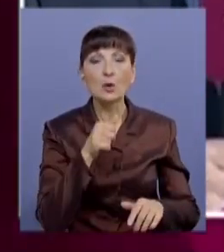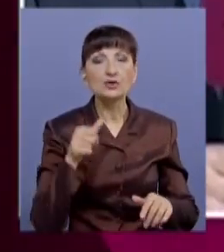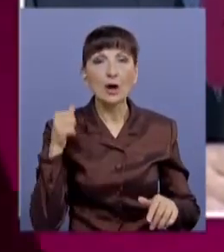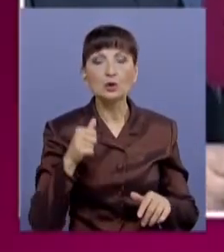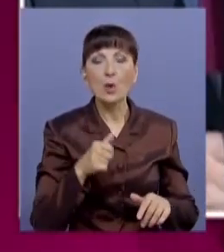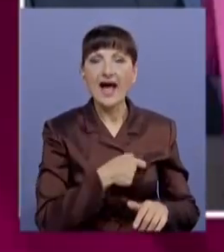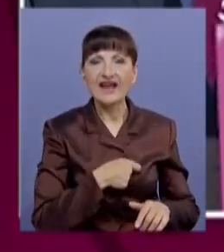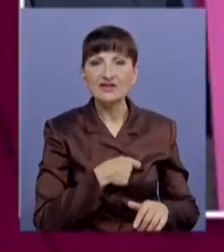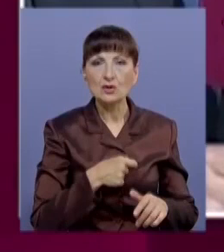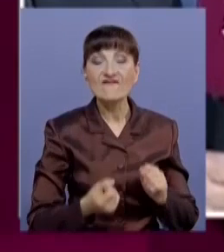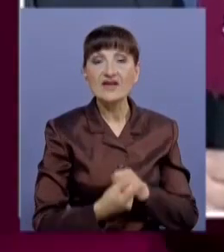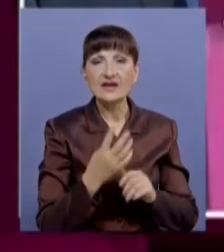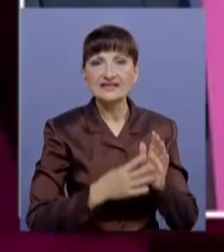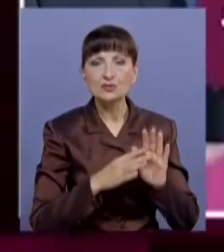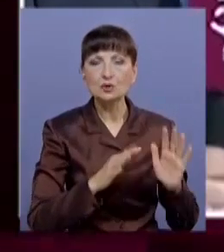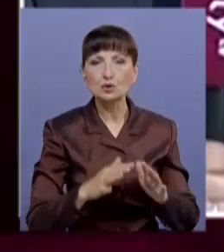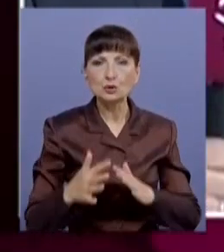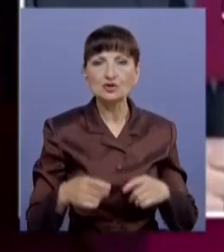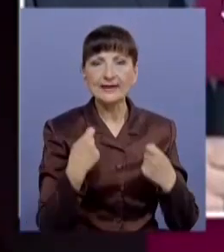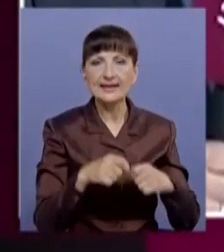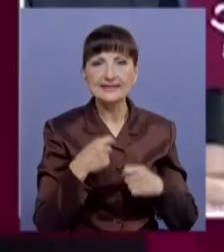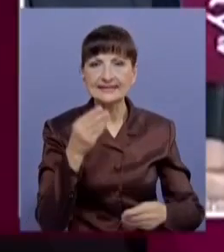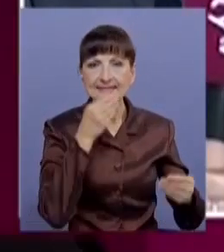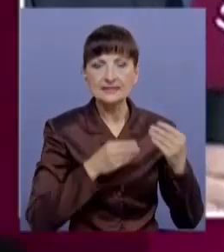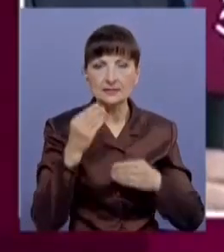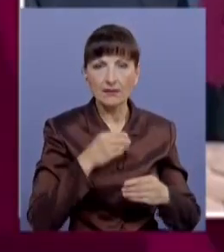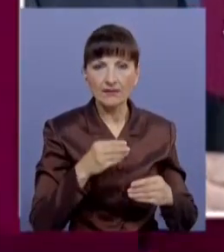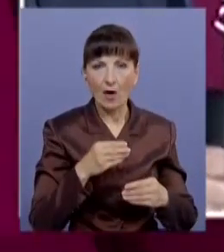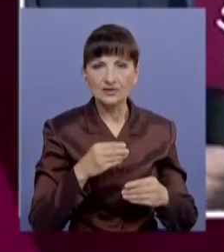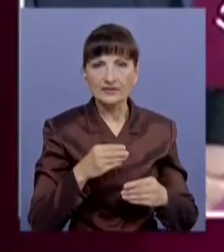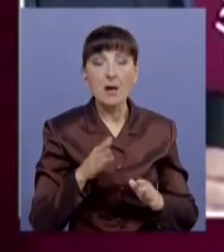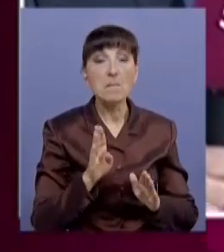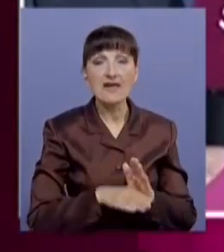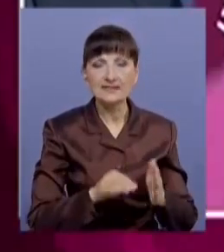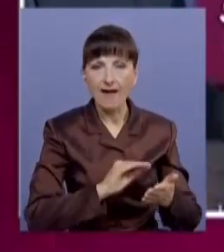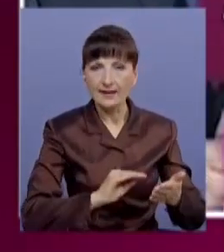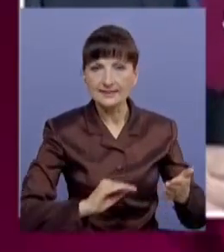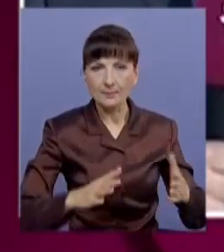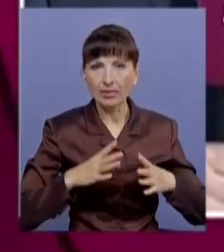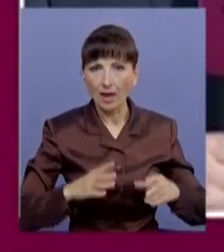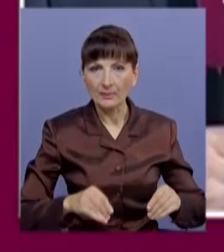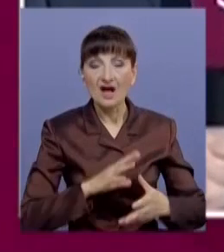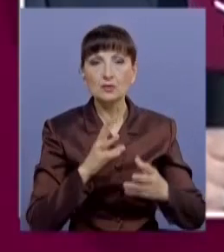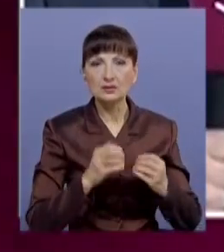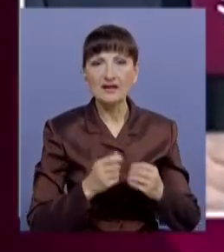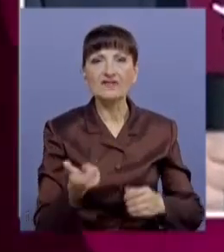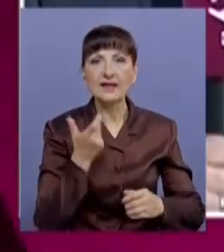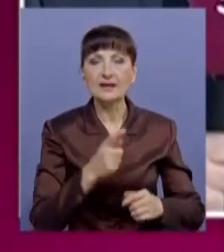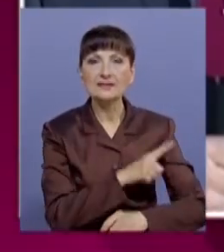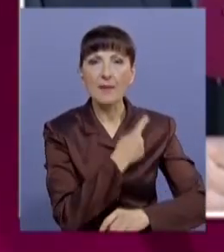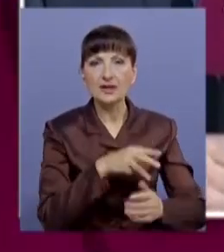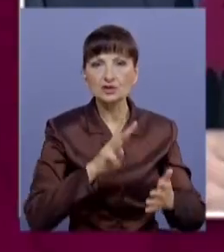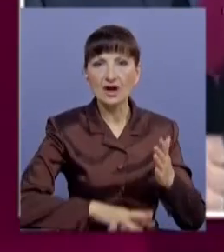ревизоры выявили 90 случаев реализация сильнодействующих лекарств без рецепта врача в результате владельцев аптек